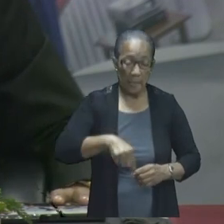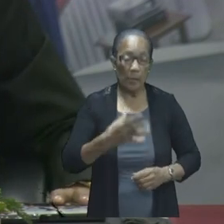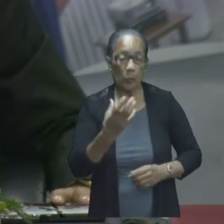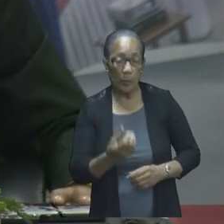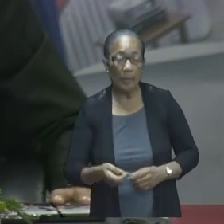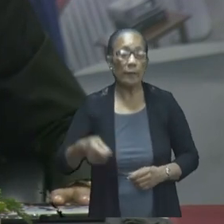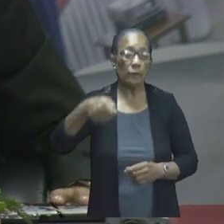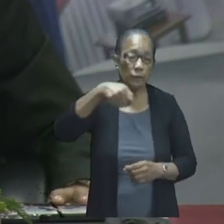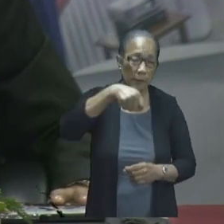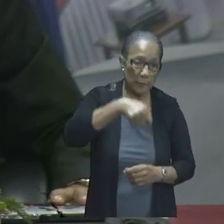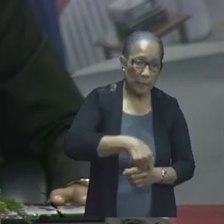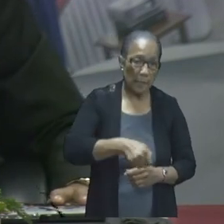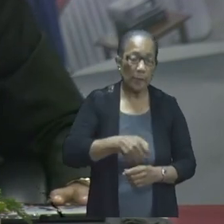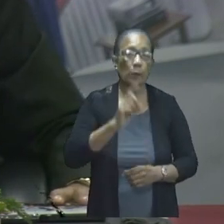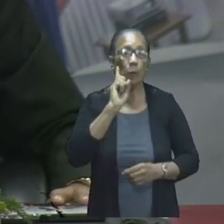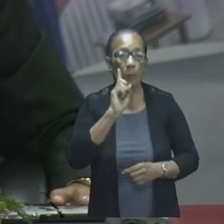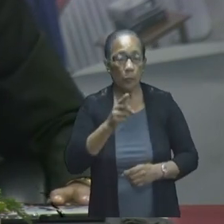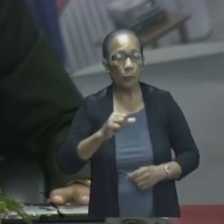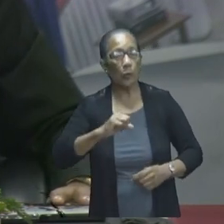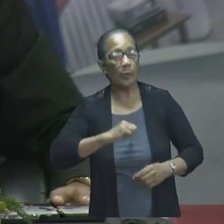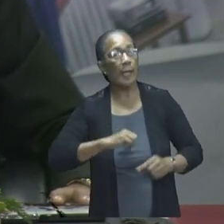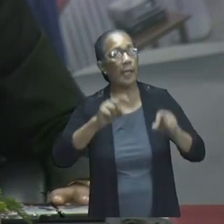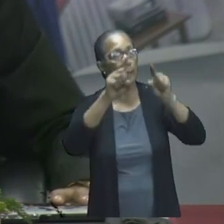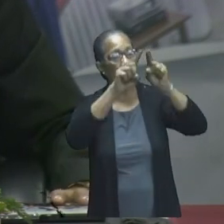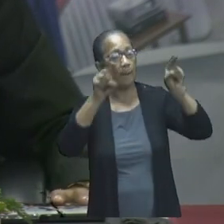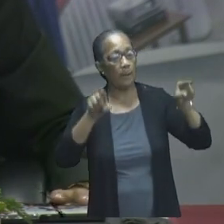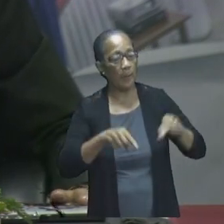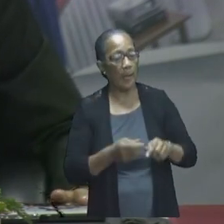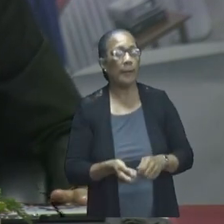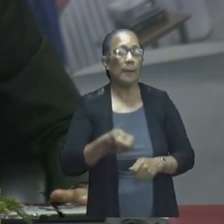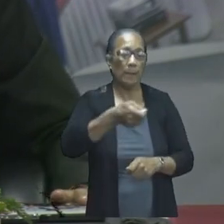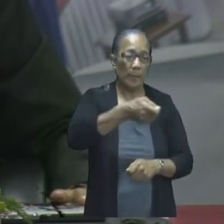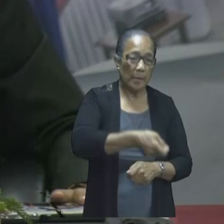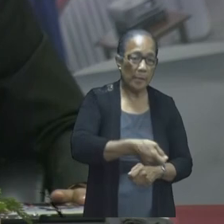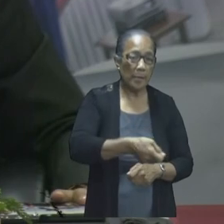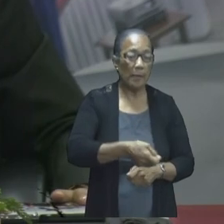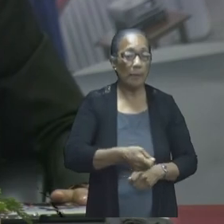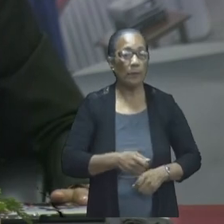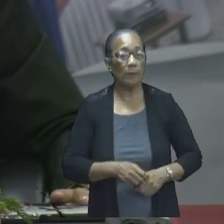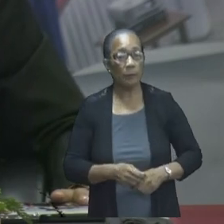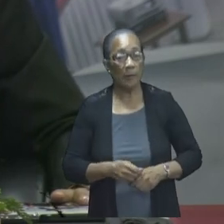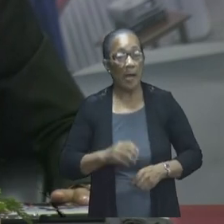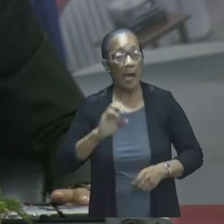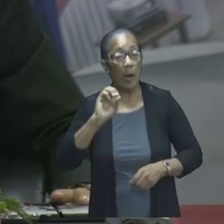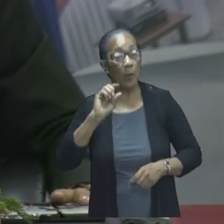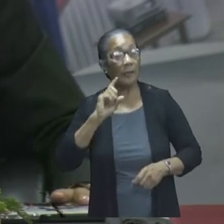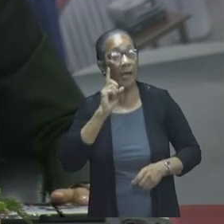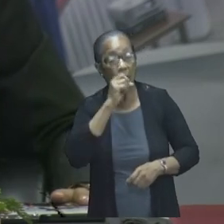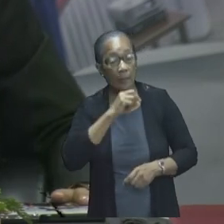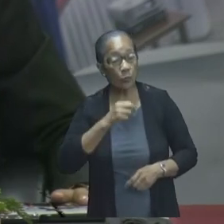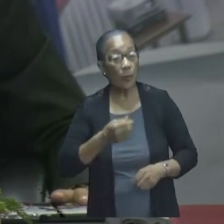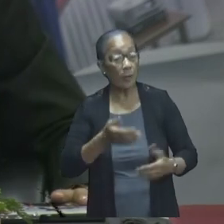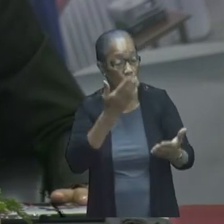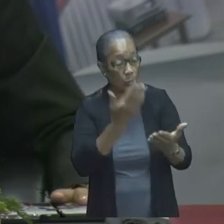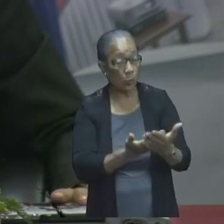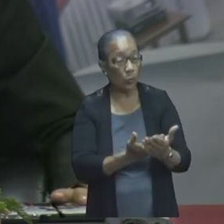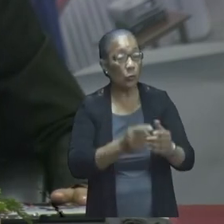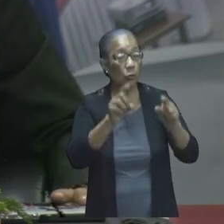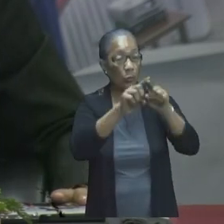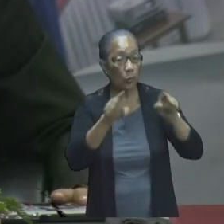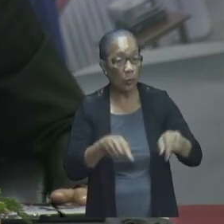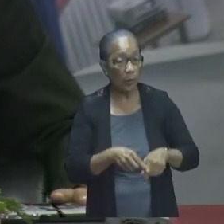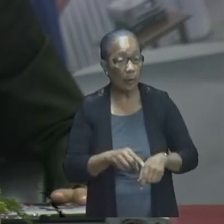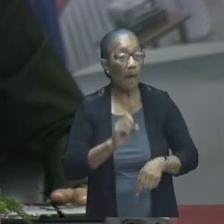dat vooraf ster van beschikbaarheid van arbeid aan de zijn wel probleem straks dat we willen investeren goedkeuren en dat we daarmee een probleem gecreëerd